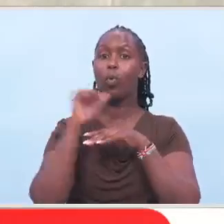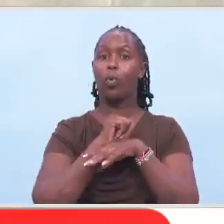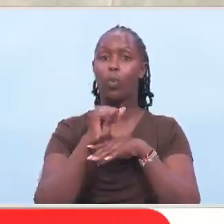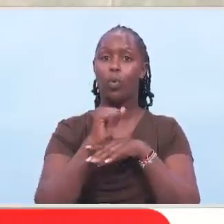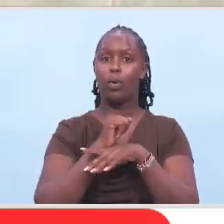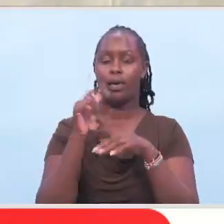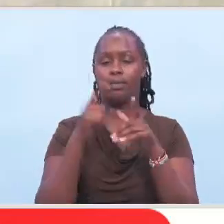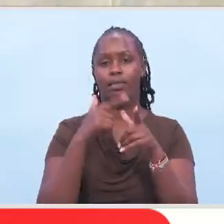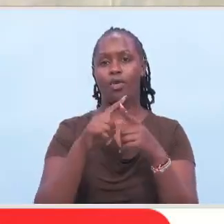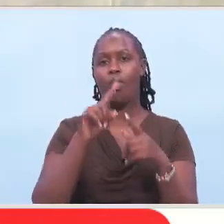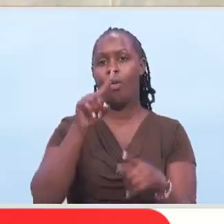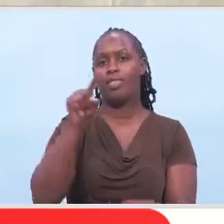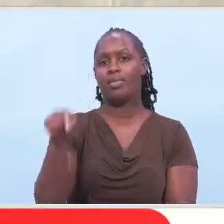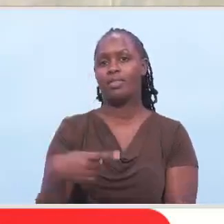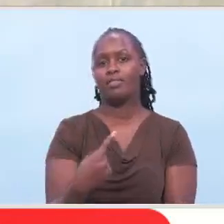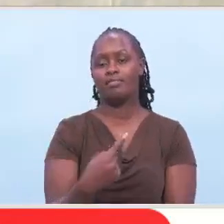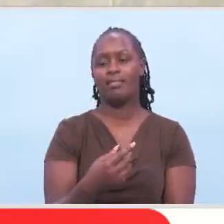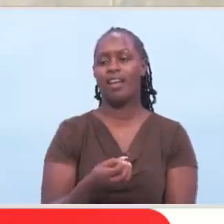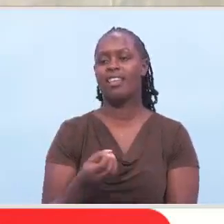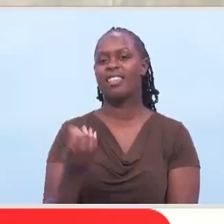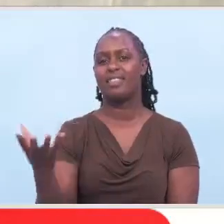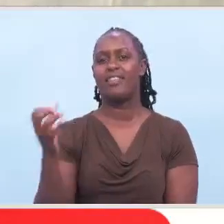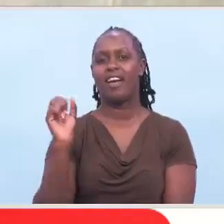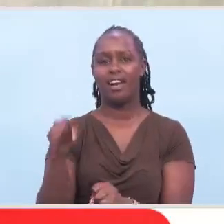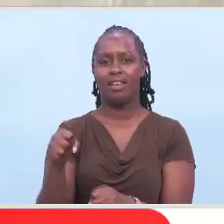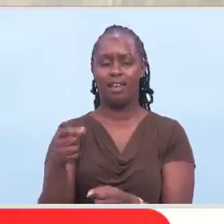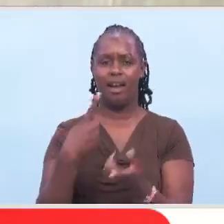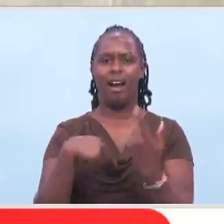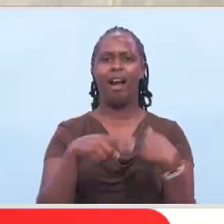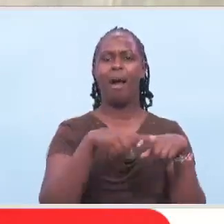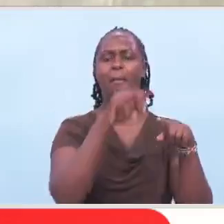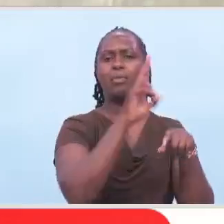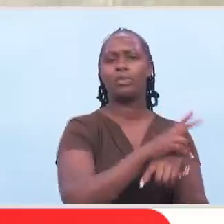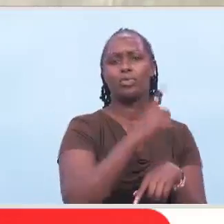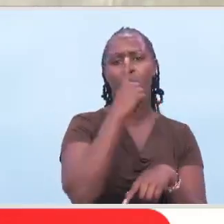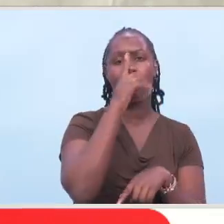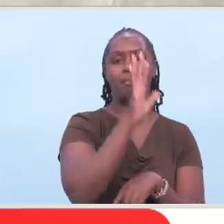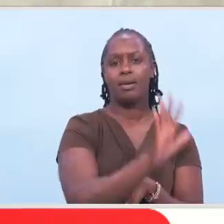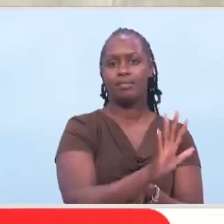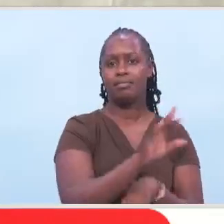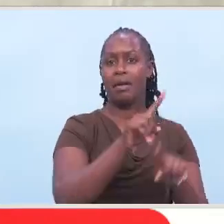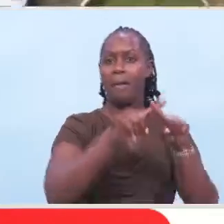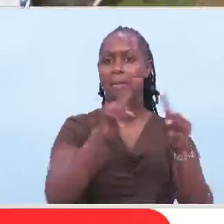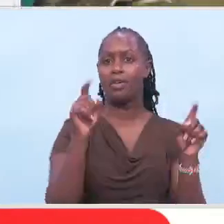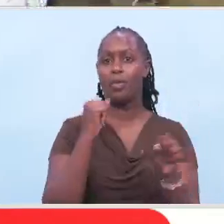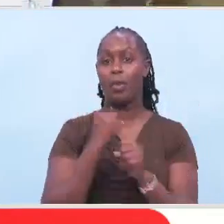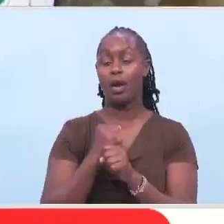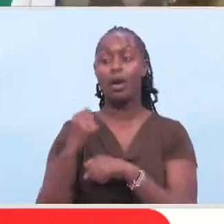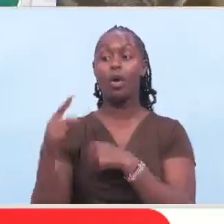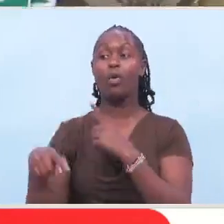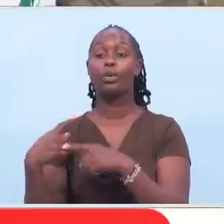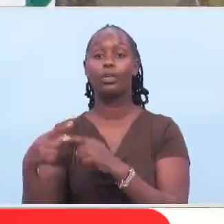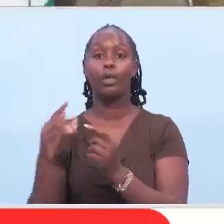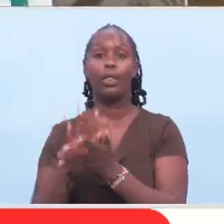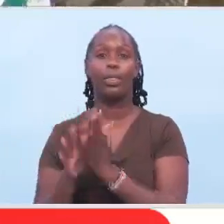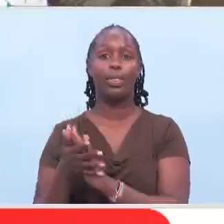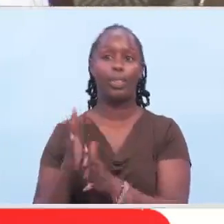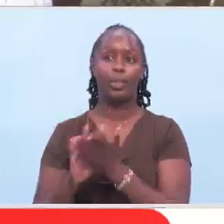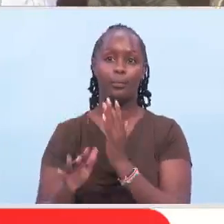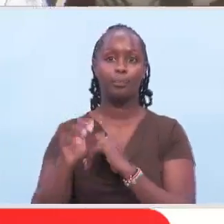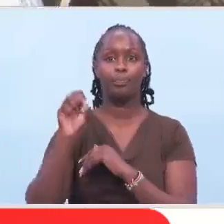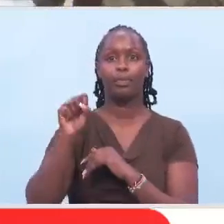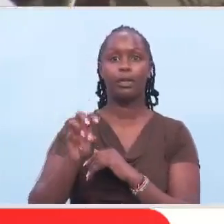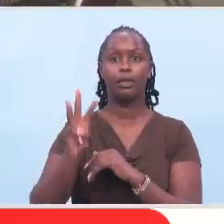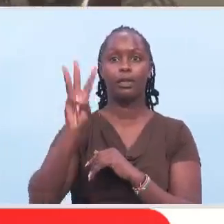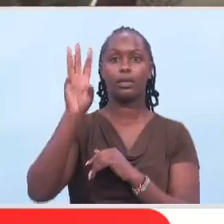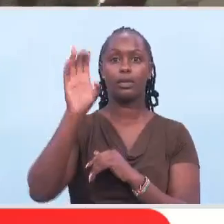utapata ile dhao ya kuja ukule kwako, lakini kazi bado tunaendelea. Miss Swale, who suffers